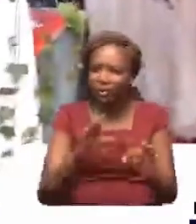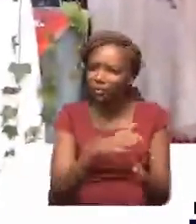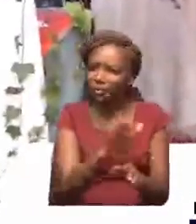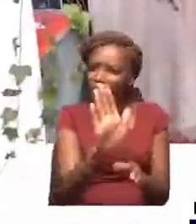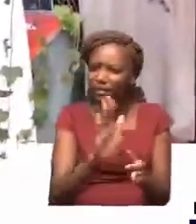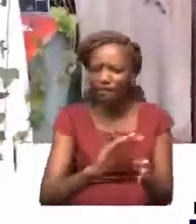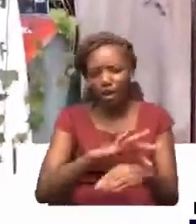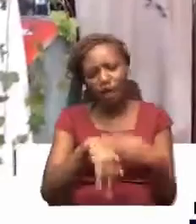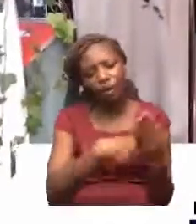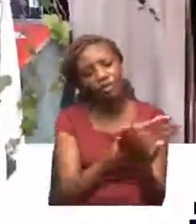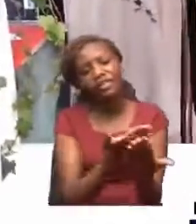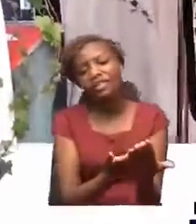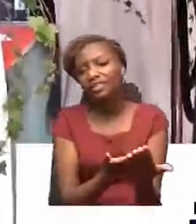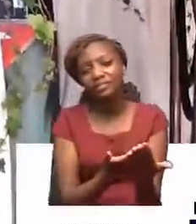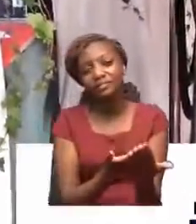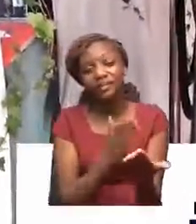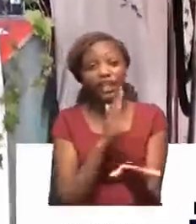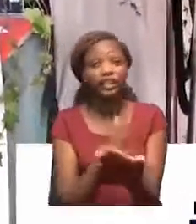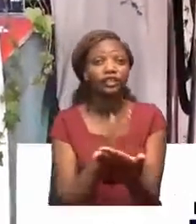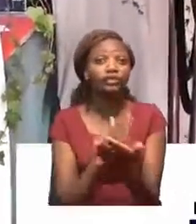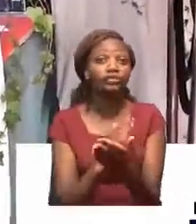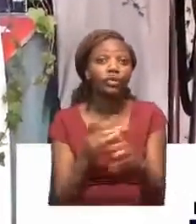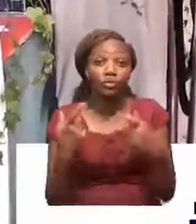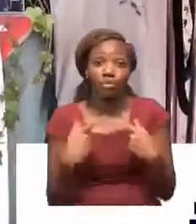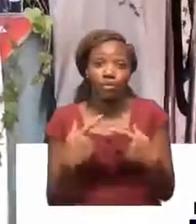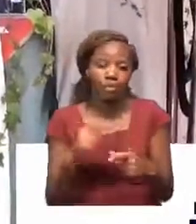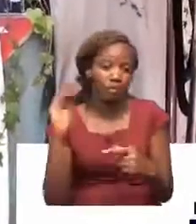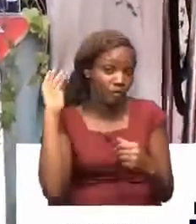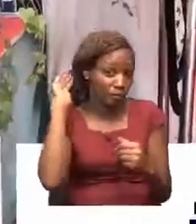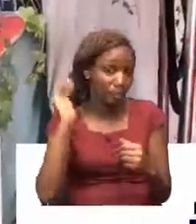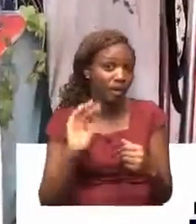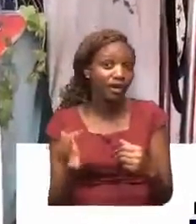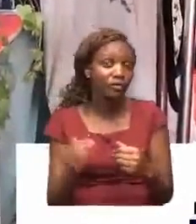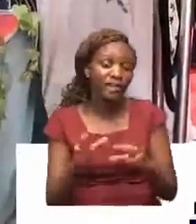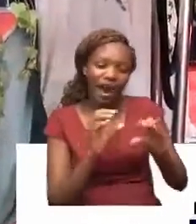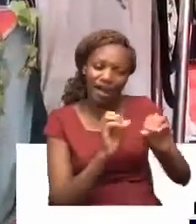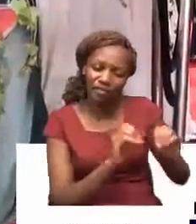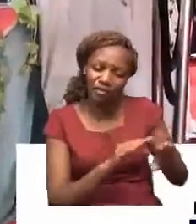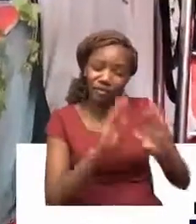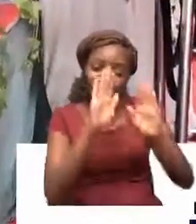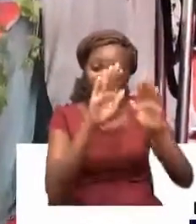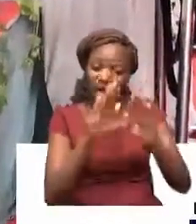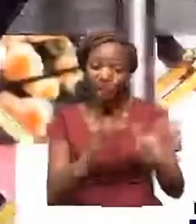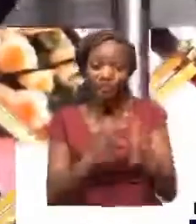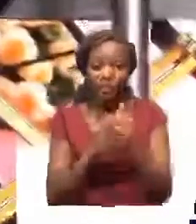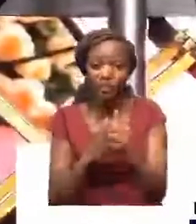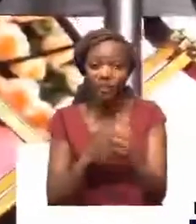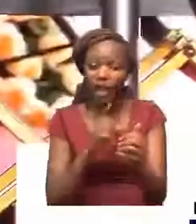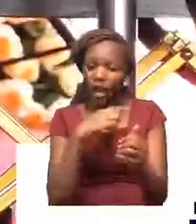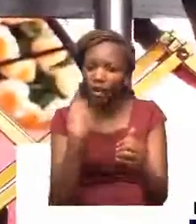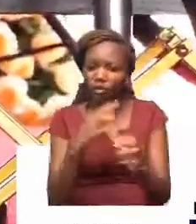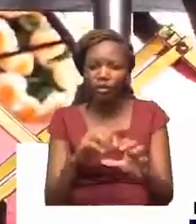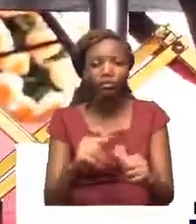Yote 9:10 ni kuwa wakazi wa Murang'a wamempoteza kiongozi mashuhuri ambaye sifa